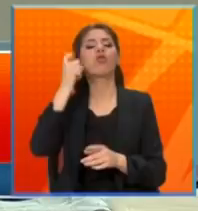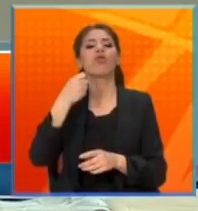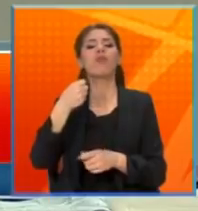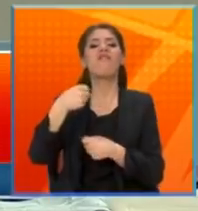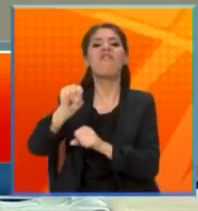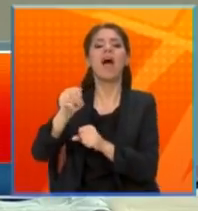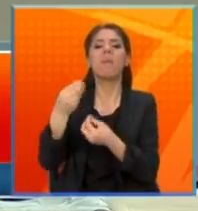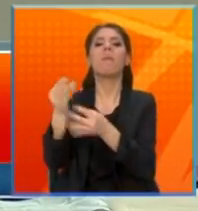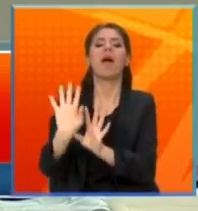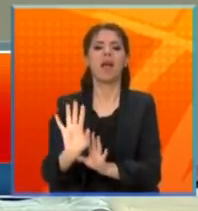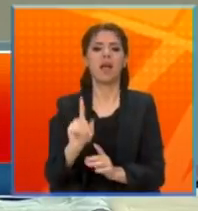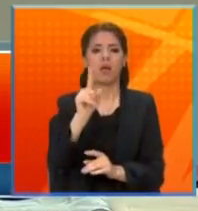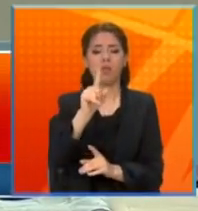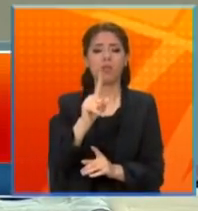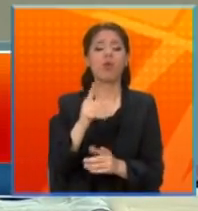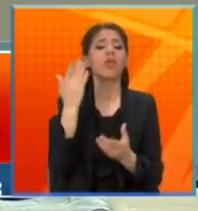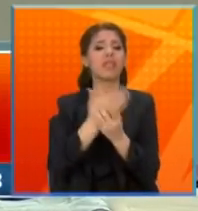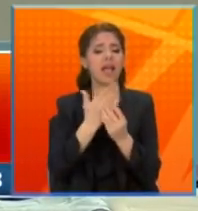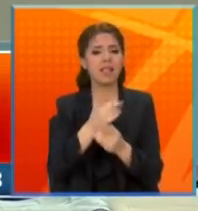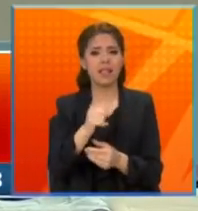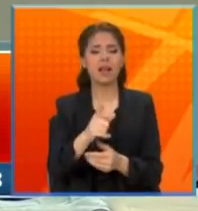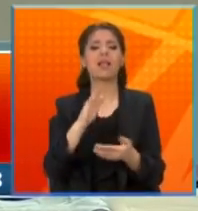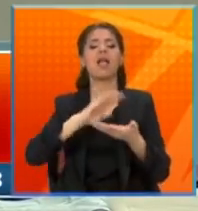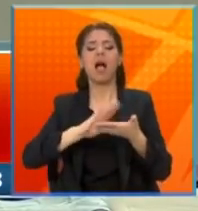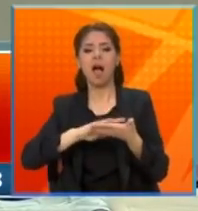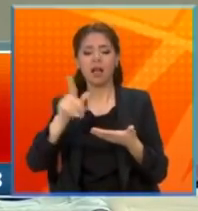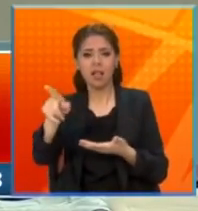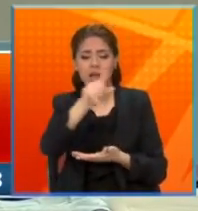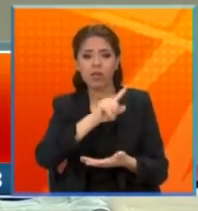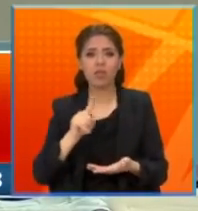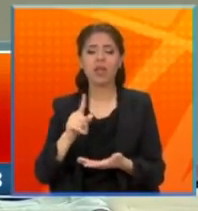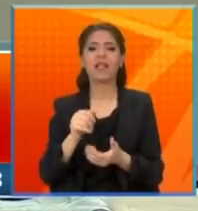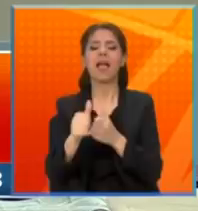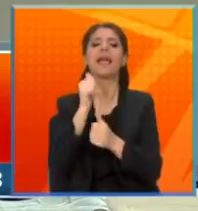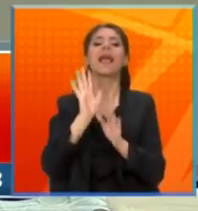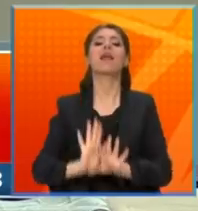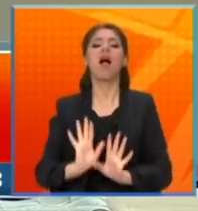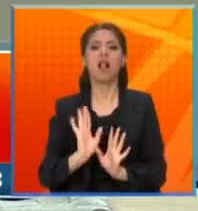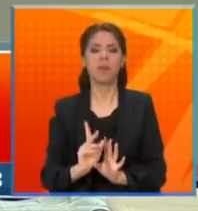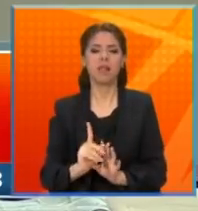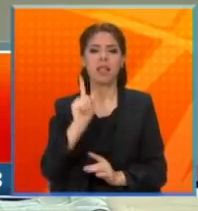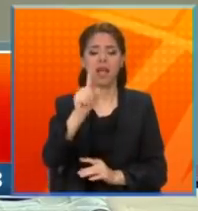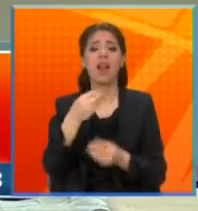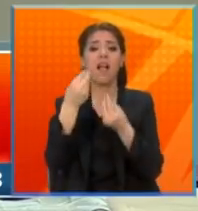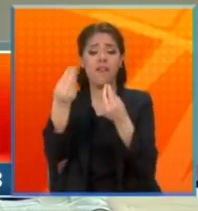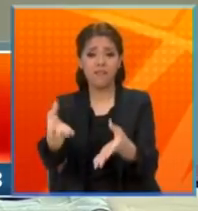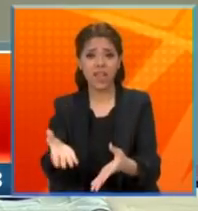anlamalarını önleyin. Derslerinden, arkadaşlarından geri kalmasınlar.